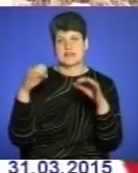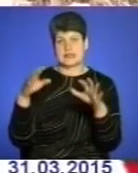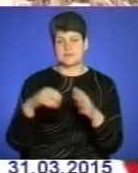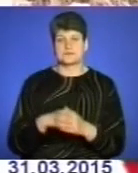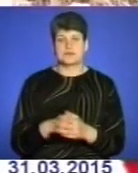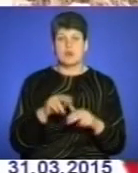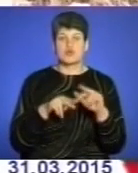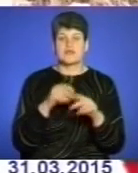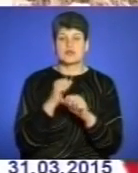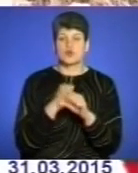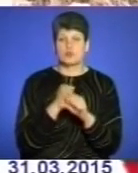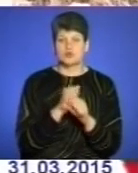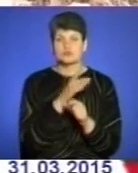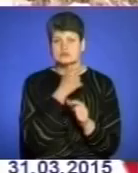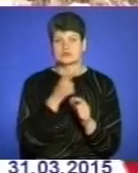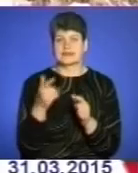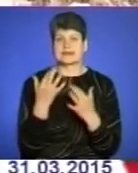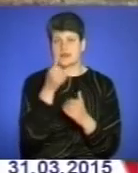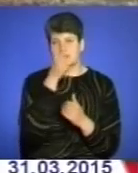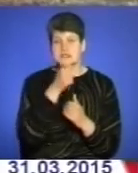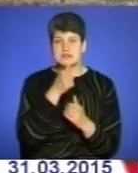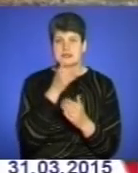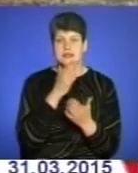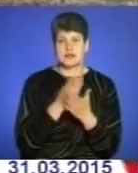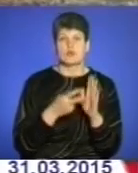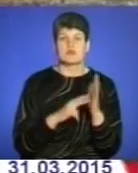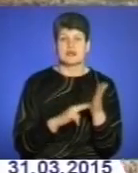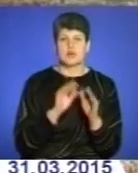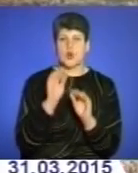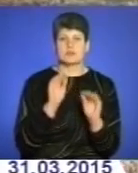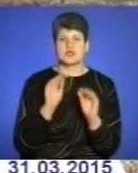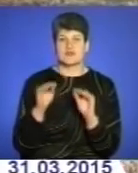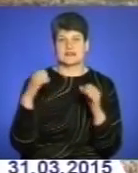Будівельні роботи у парку триватимуть кілька місяців. Є у планах облаштувати освітлення.